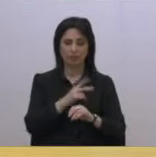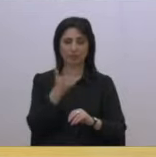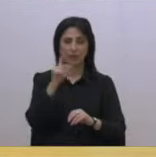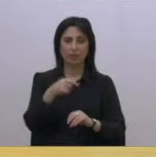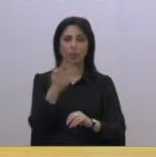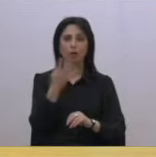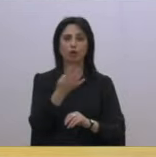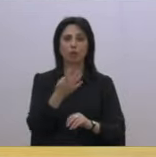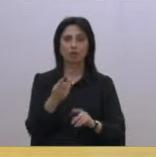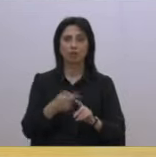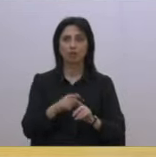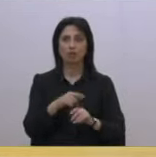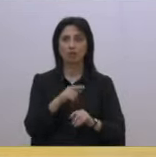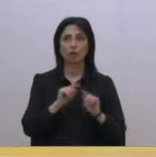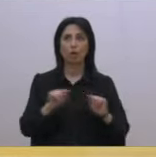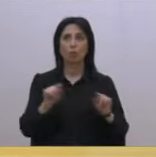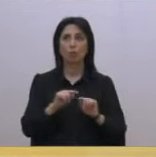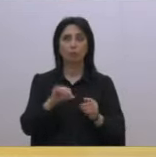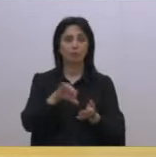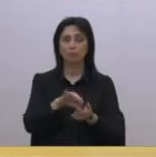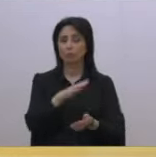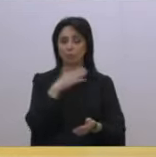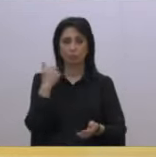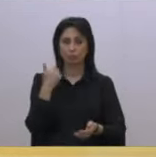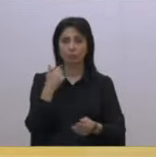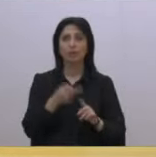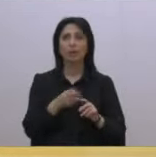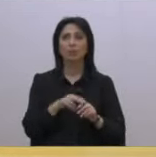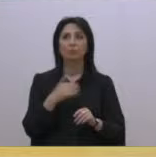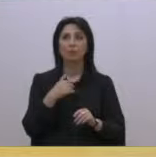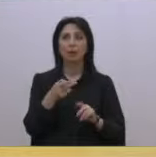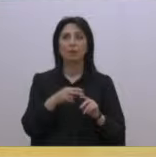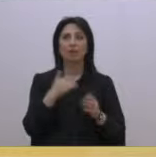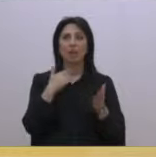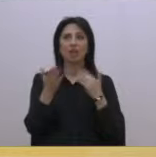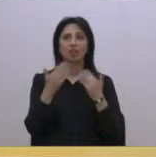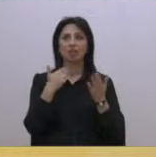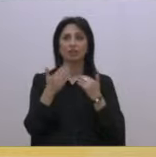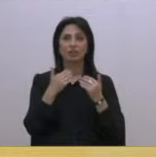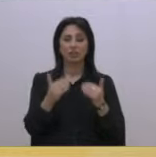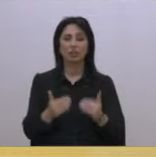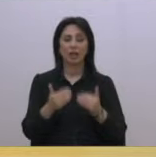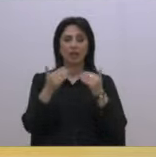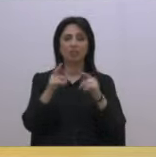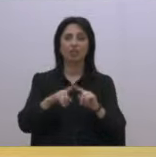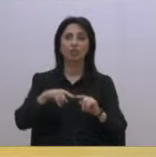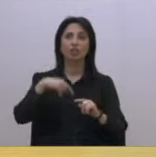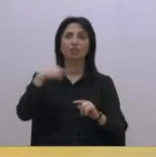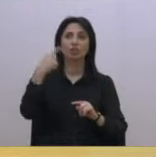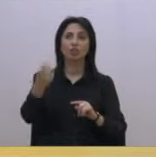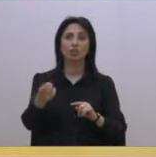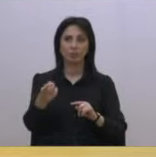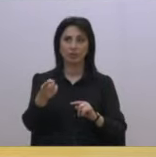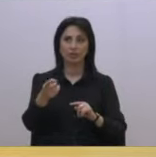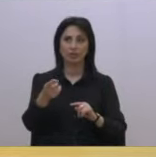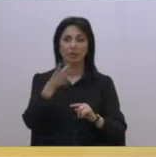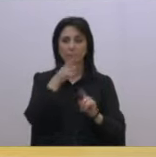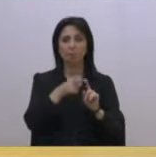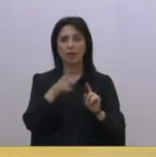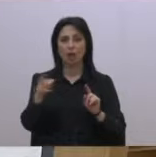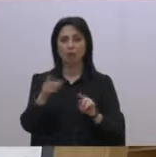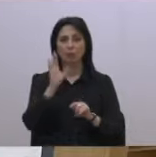3/4. ოპოზიცია არ იმყოფება დარბაში, ამიტომ მე ამ კენჭისხრას გადავდებ შემდეგი